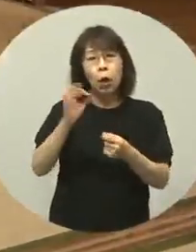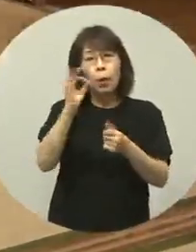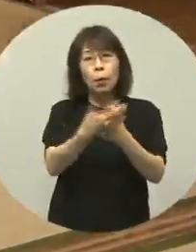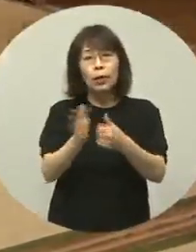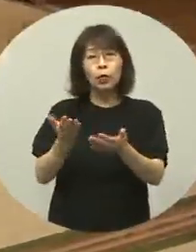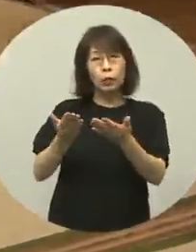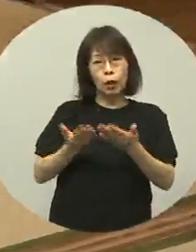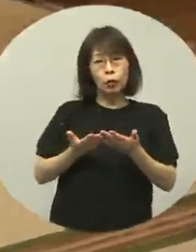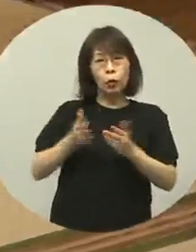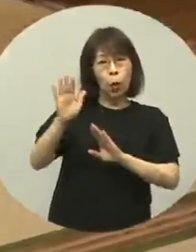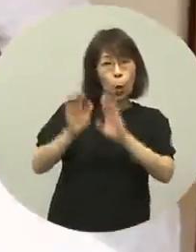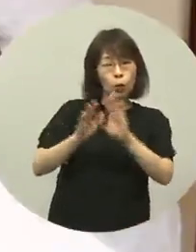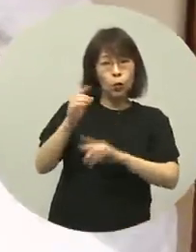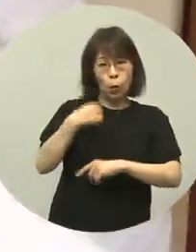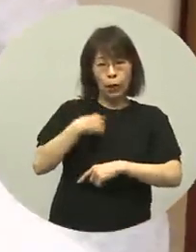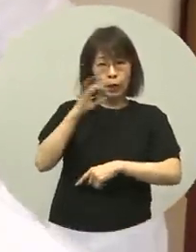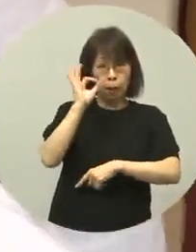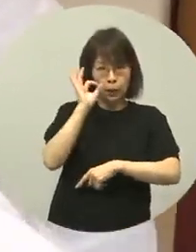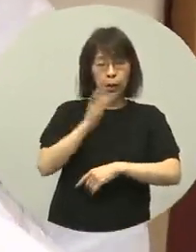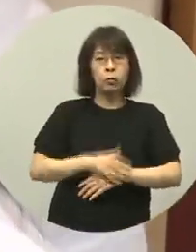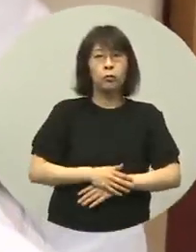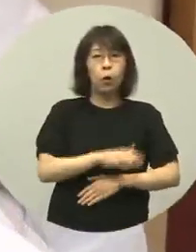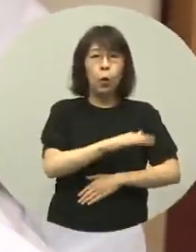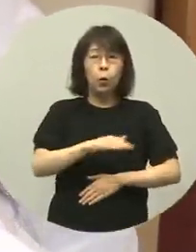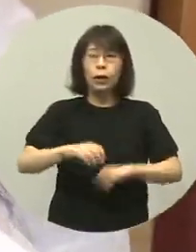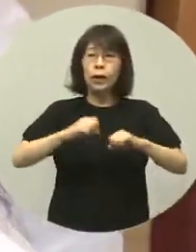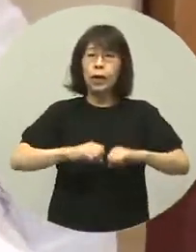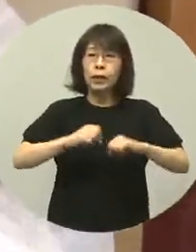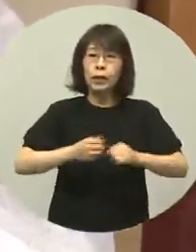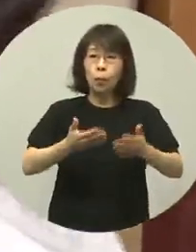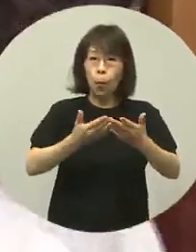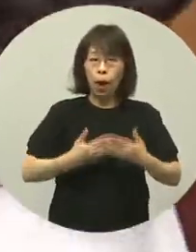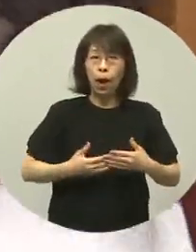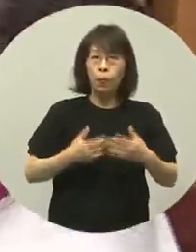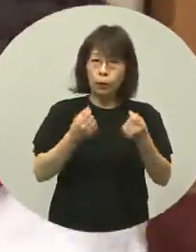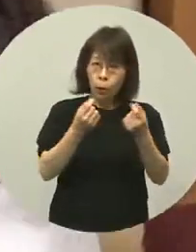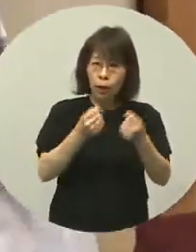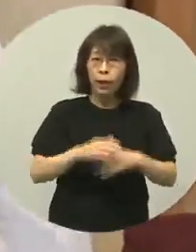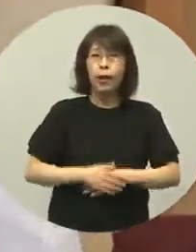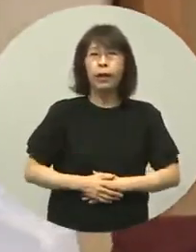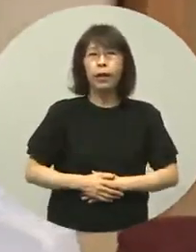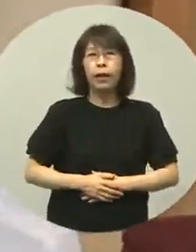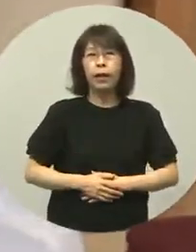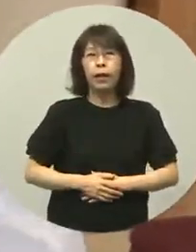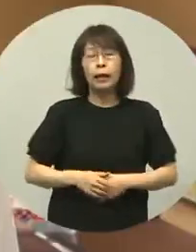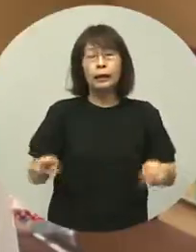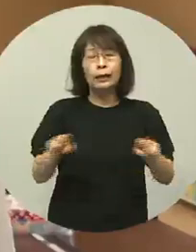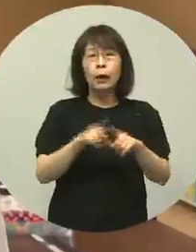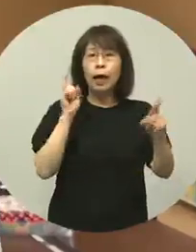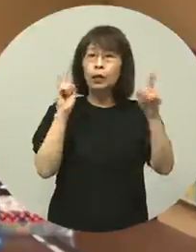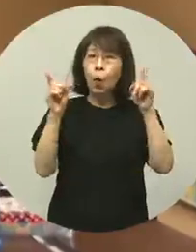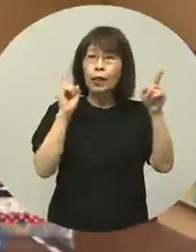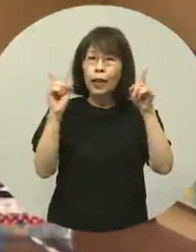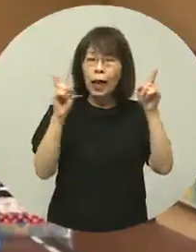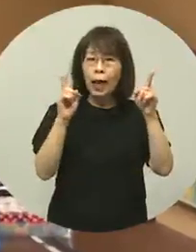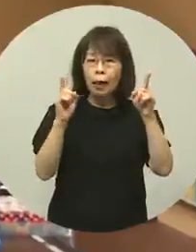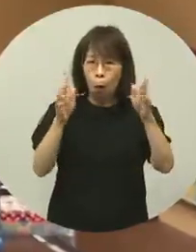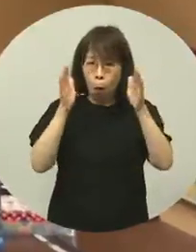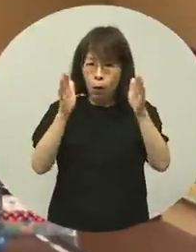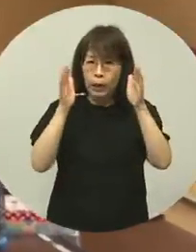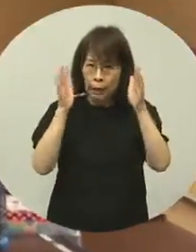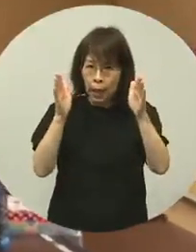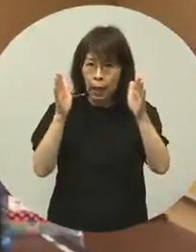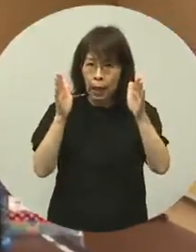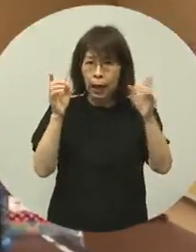ているというか、 でも子どもたちからも元気もらえそうですね。 本当に一緒に遊んで、本気で一緒に遊ん